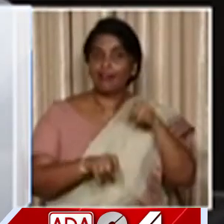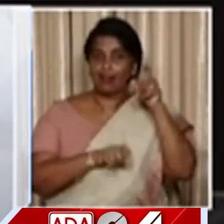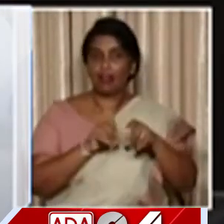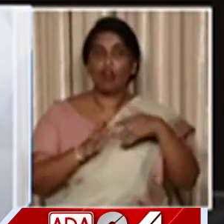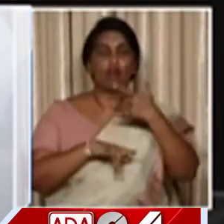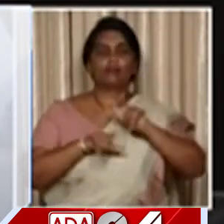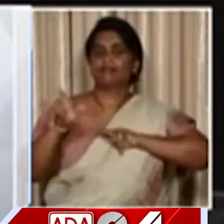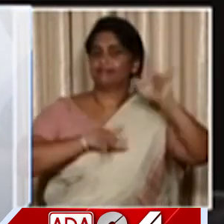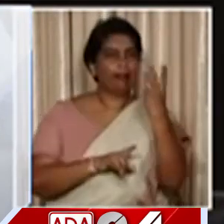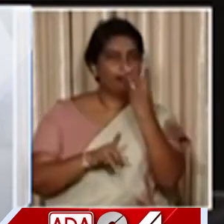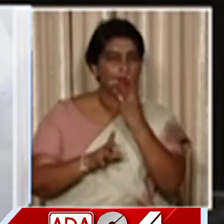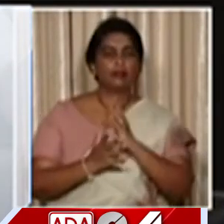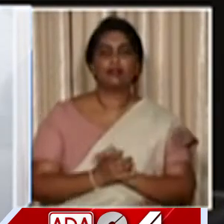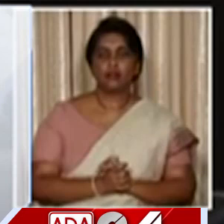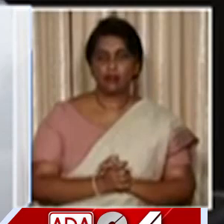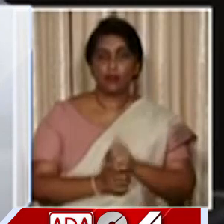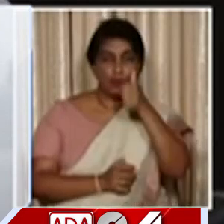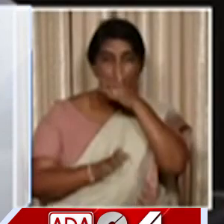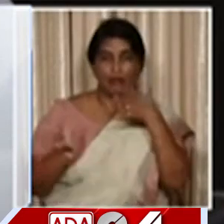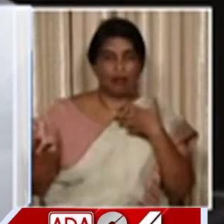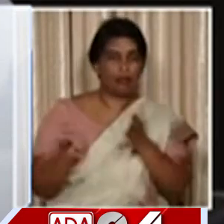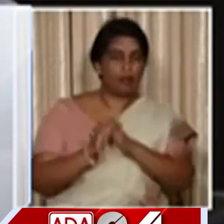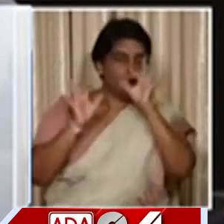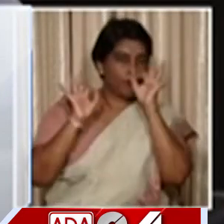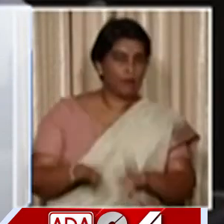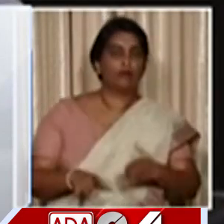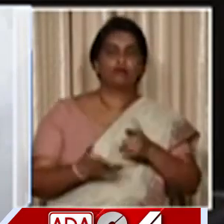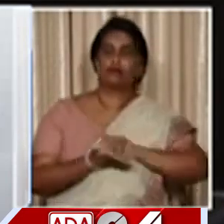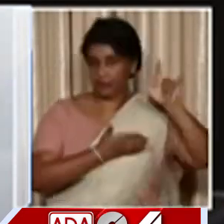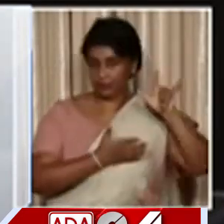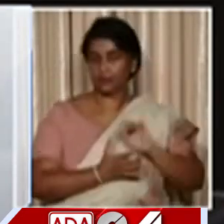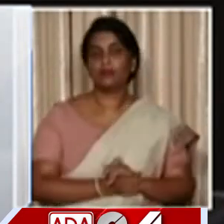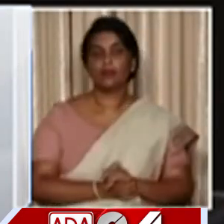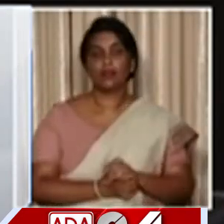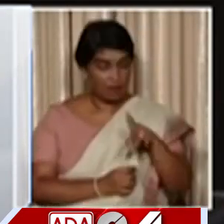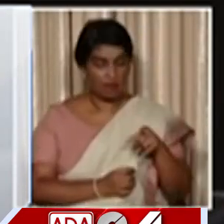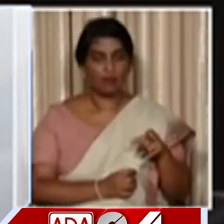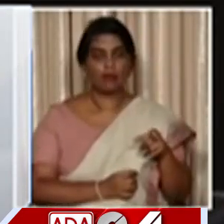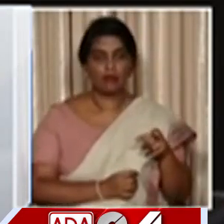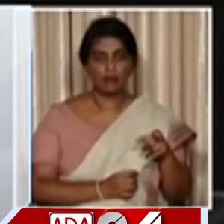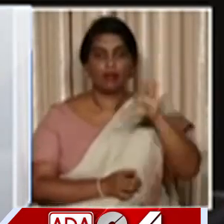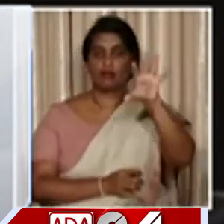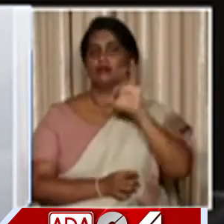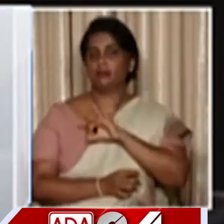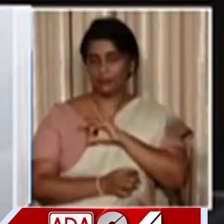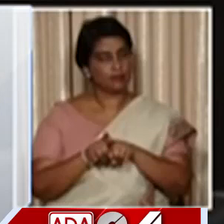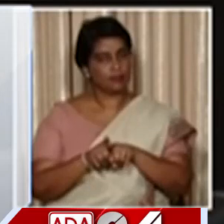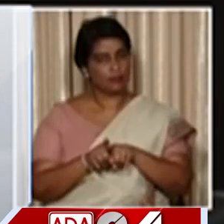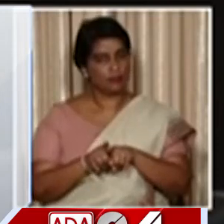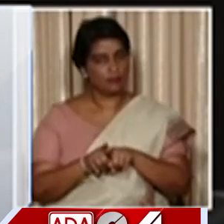අනින් මිනිස්සු දාලා ගිහිල්ලා මේක මේ හොරගුලත් එක්ක වැඩ කරන්න බෑ කියලා දාලා ගිහිල්ලා ඒක නිසා තමයි එතුමාව පත් කරේ ඒ